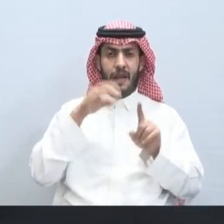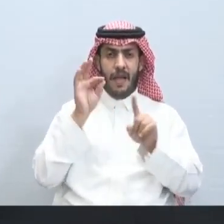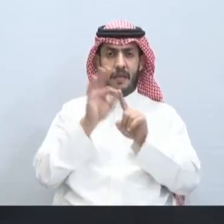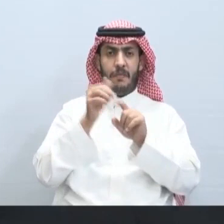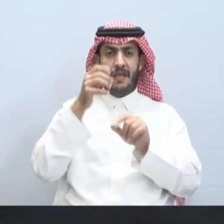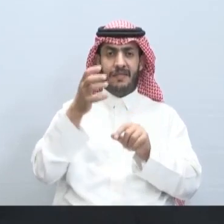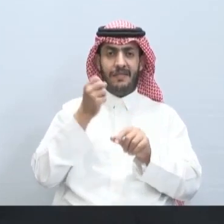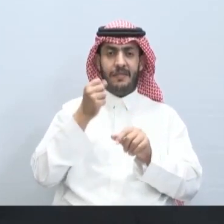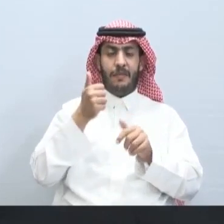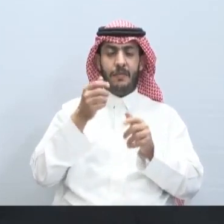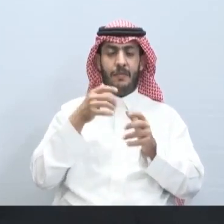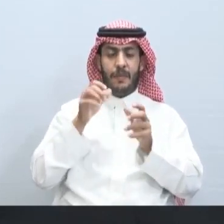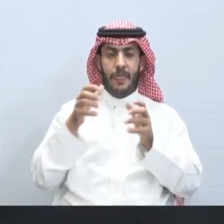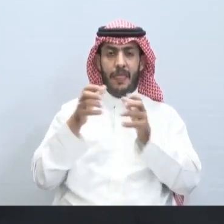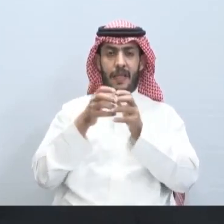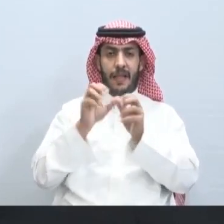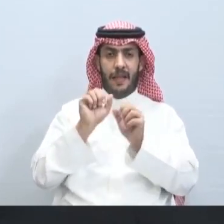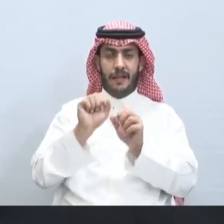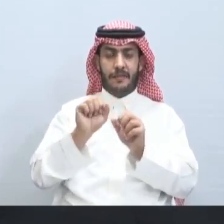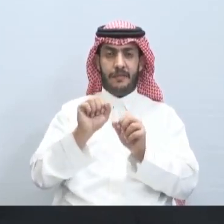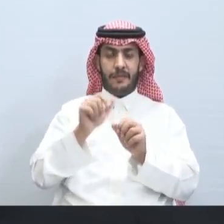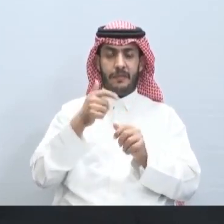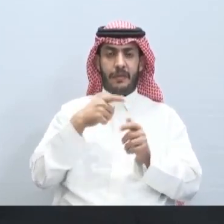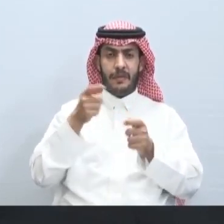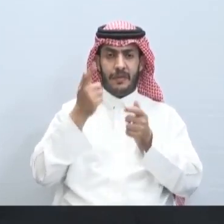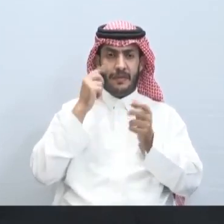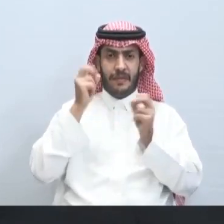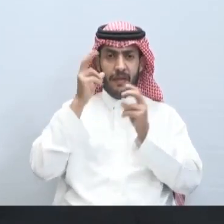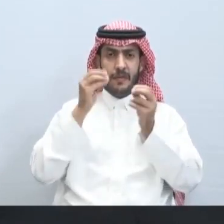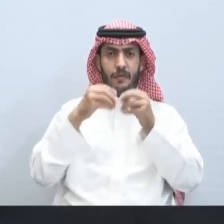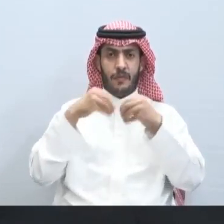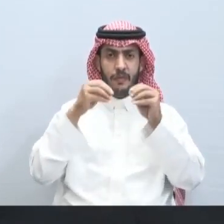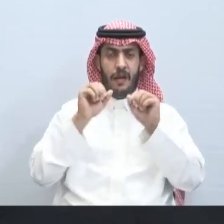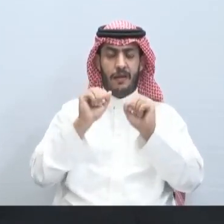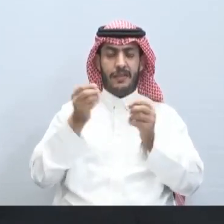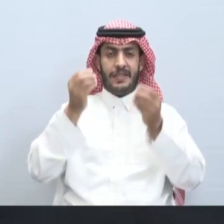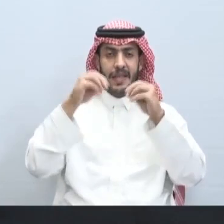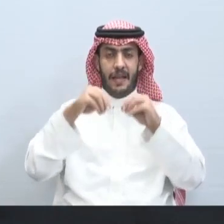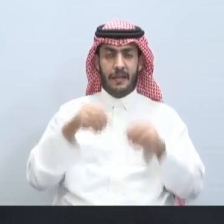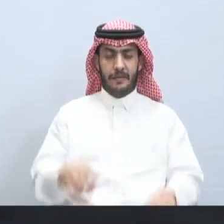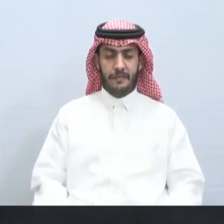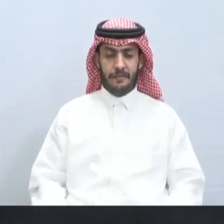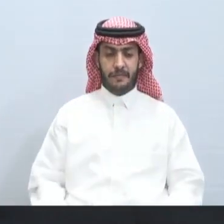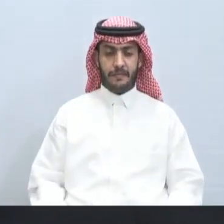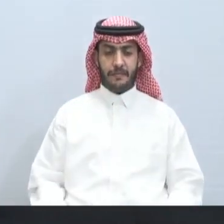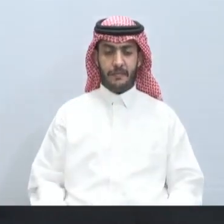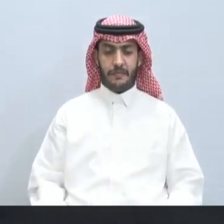السهل ان اجعلها مثلا او اصمم لها ايضا تسويق متخصص لهذه